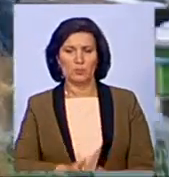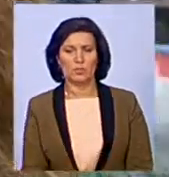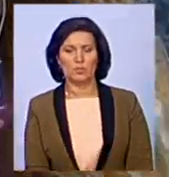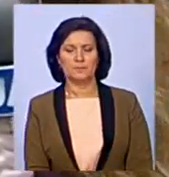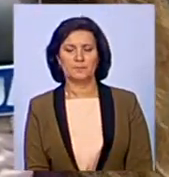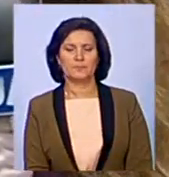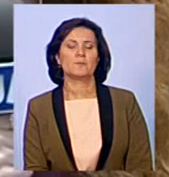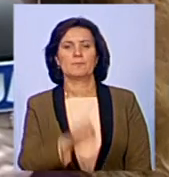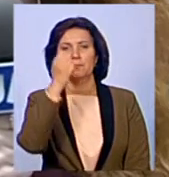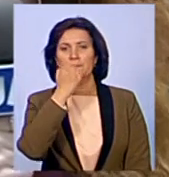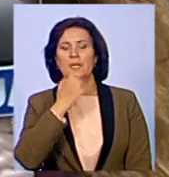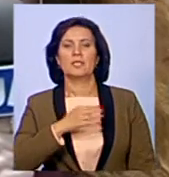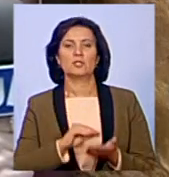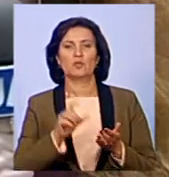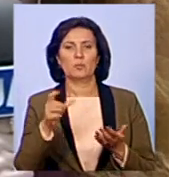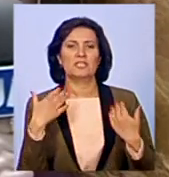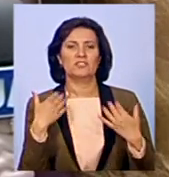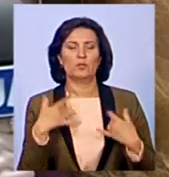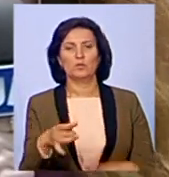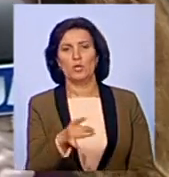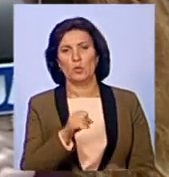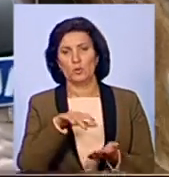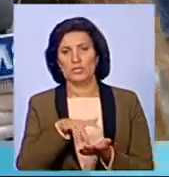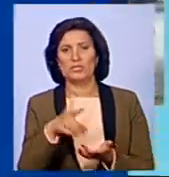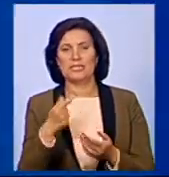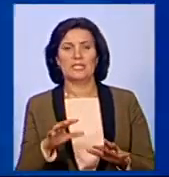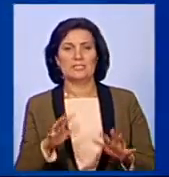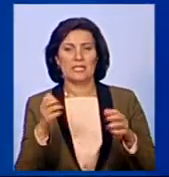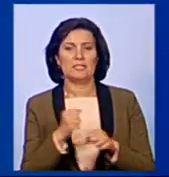В'ячеславе. Дякую, Діана Гвоздь, Святошинського району столиці, де стався вибух.